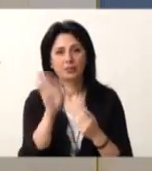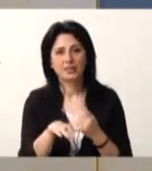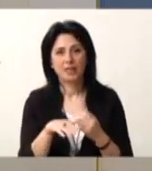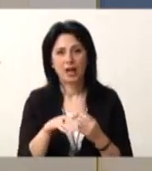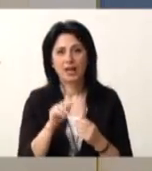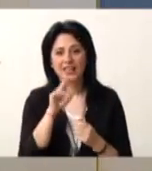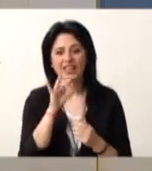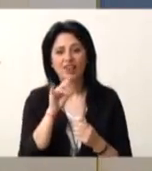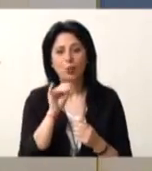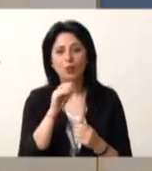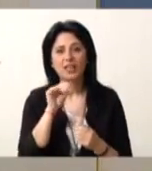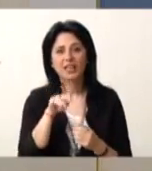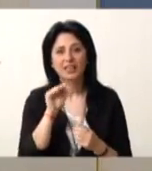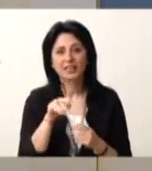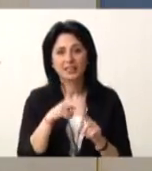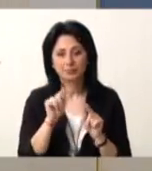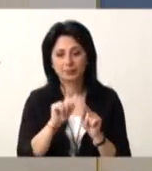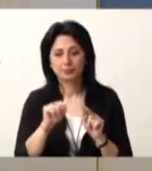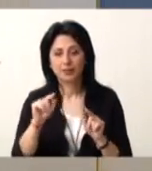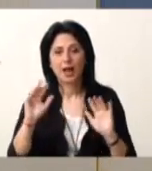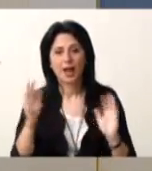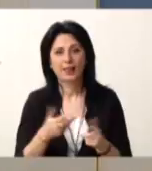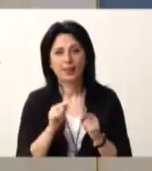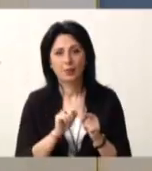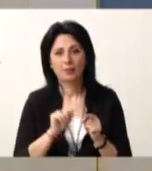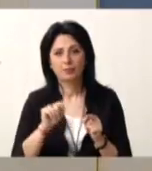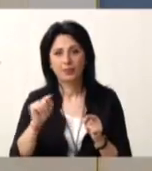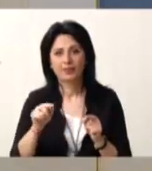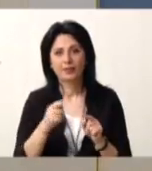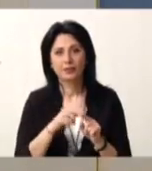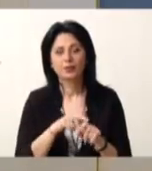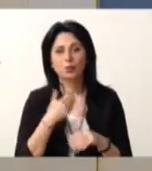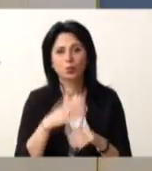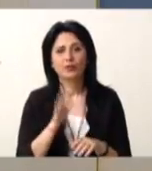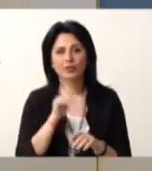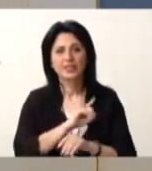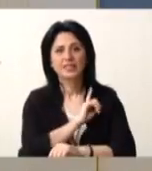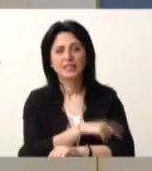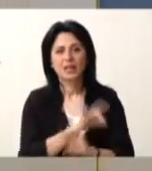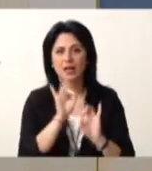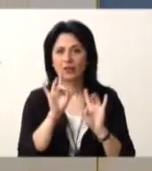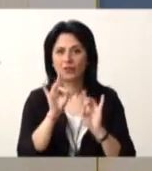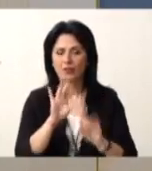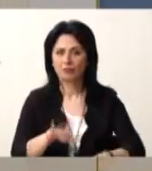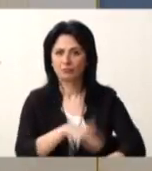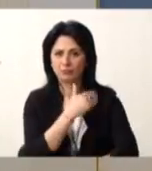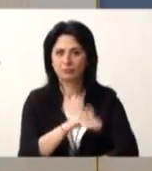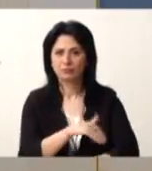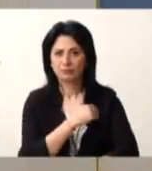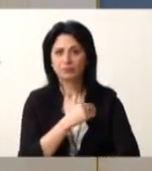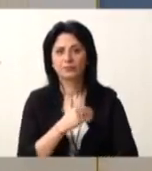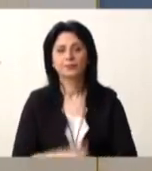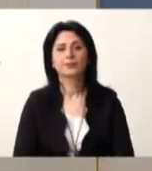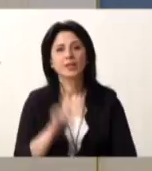და დივერტიკულიტი გახლავთ აი ამ დივერტიკულების ანთება, რომელსაც საკმაოდ ისეთი კლინიკა აქვს ხოლმე, ძლიერი ტკივილი, ტემპერატურული